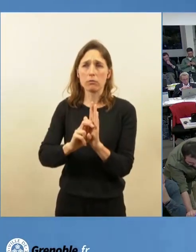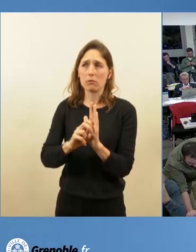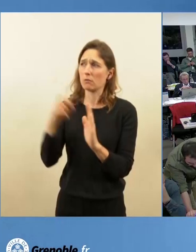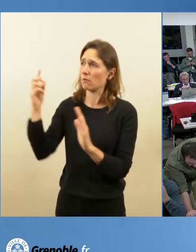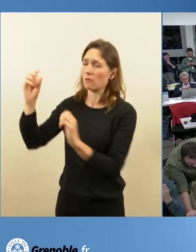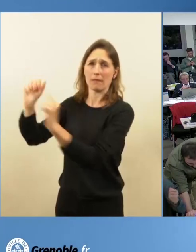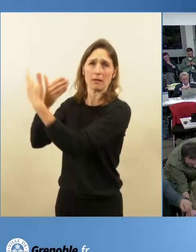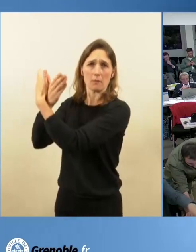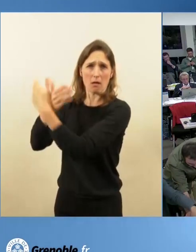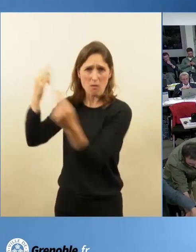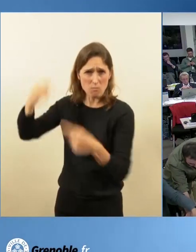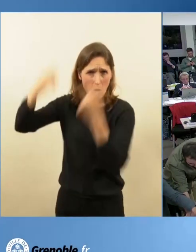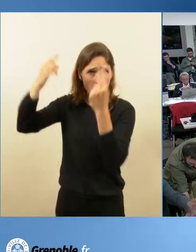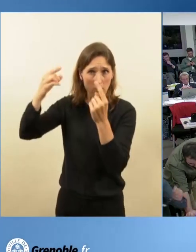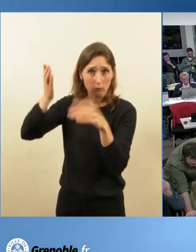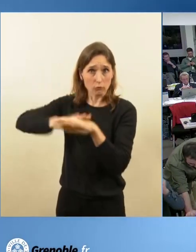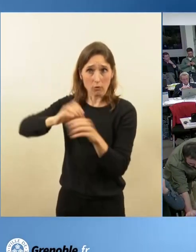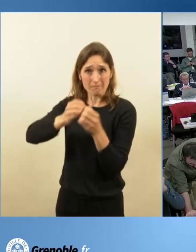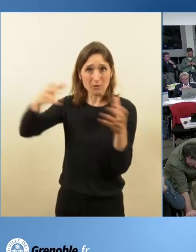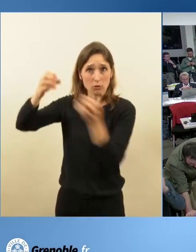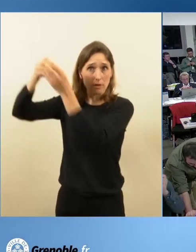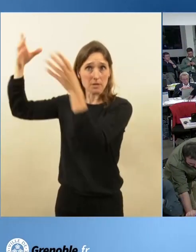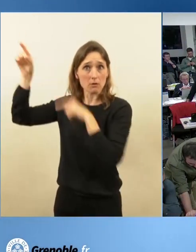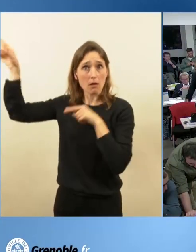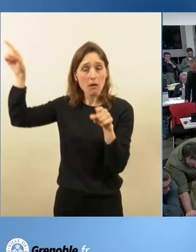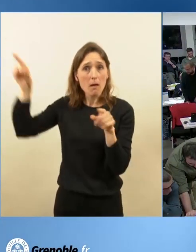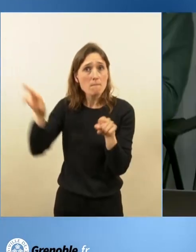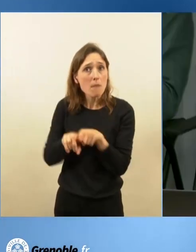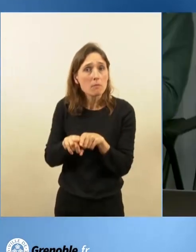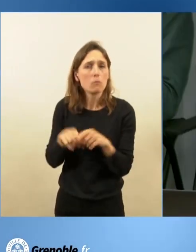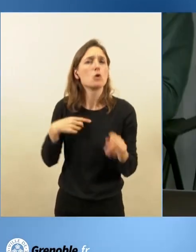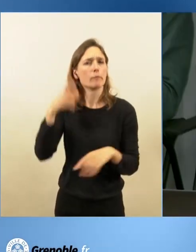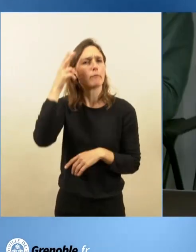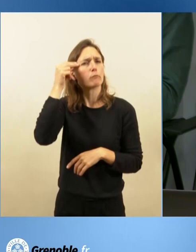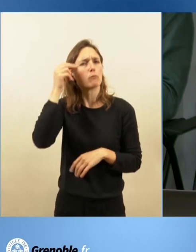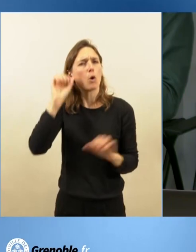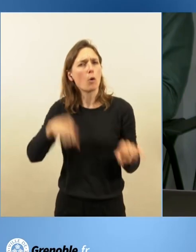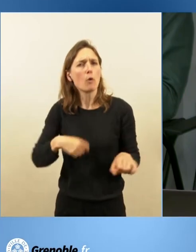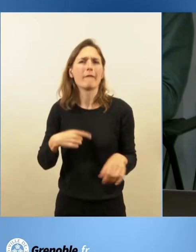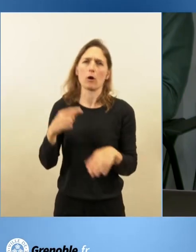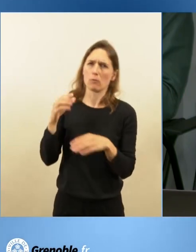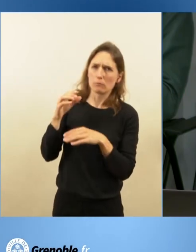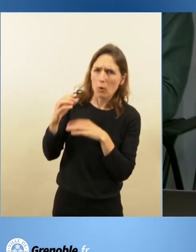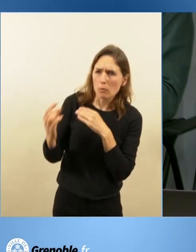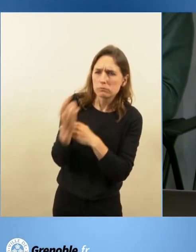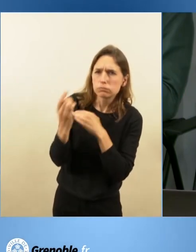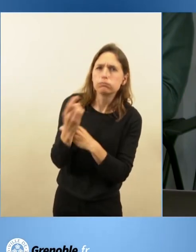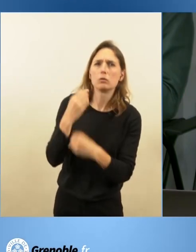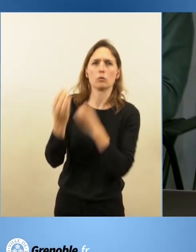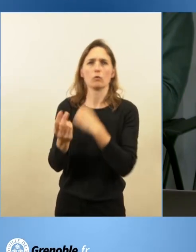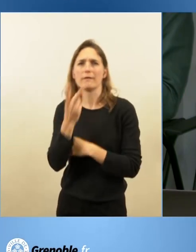qu'on est dans la même majorité moi je peux comprendre certaines oppositions qui nous critiquent ou même des citoyens qui ne comprennent rien